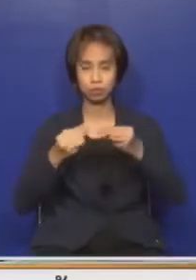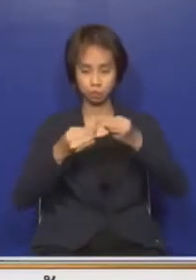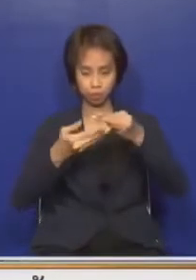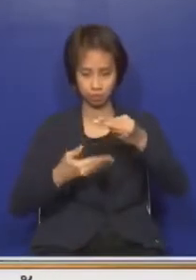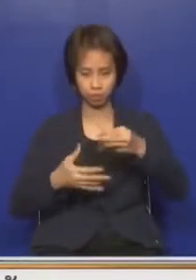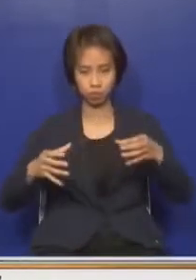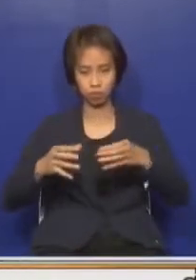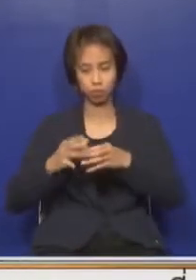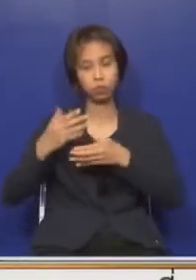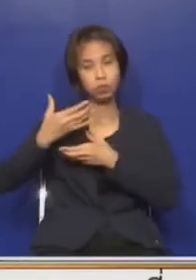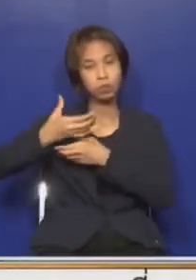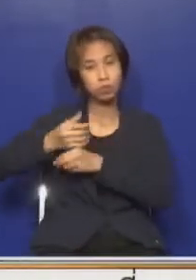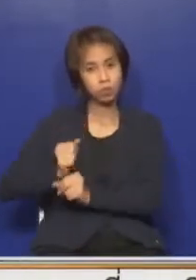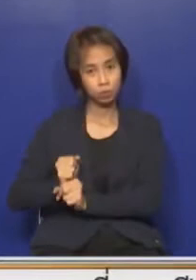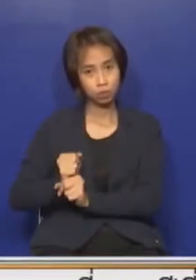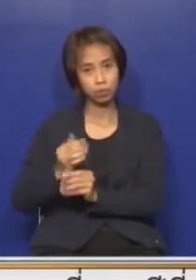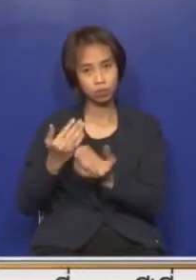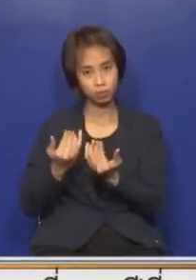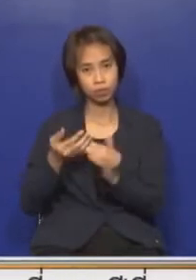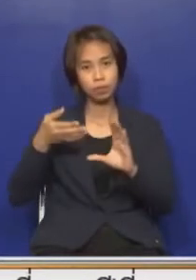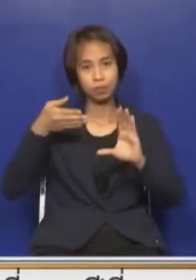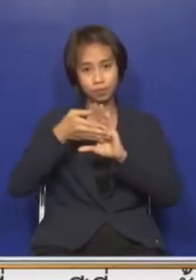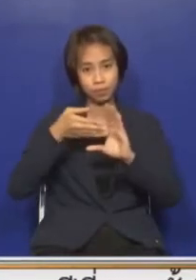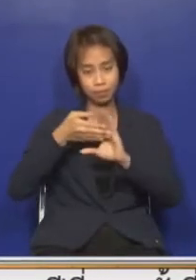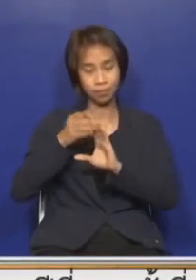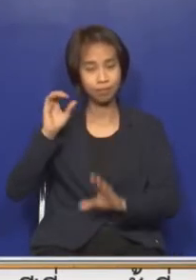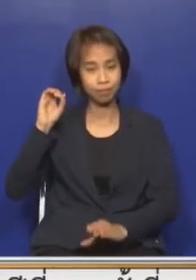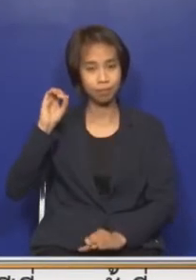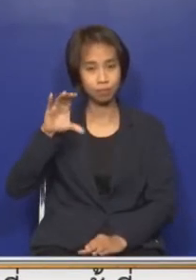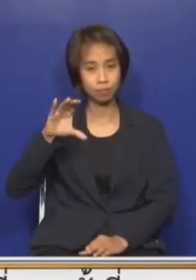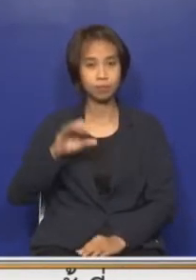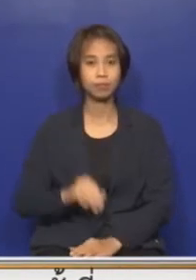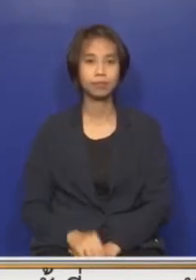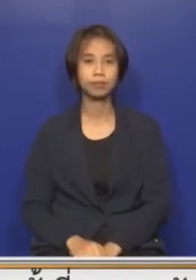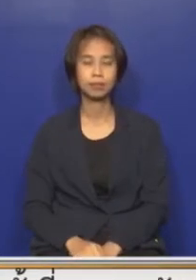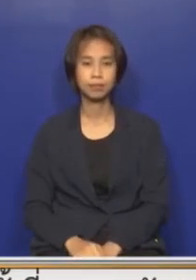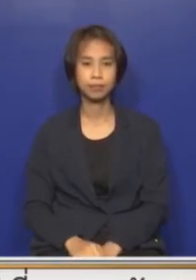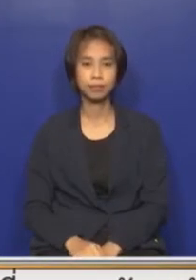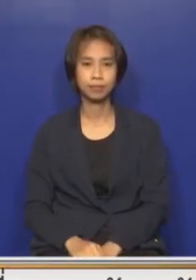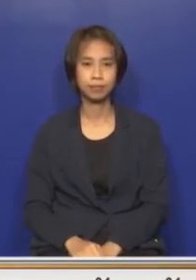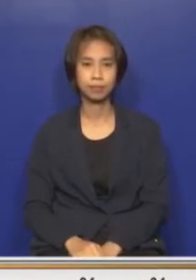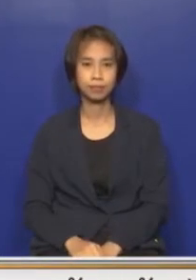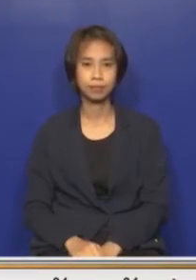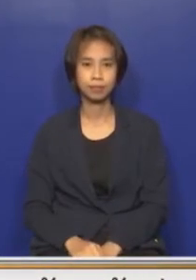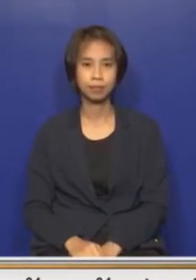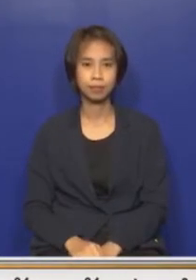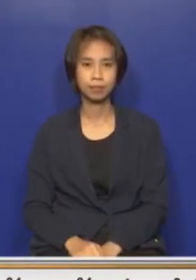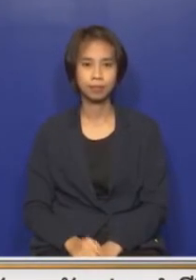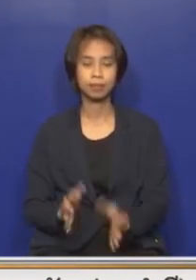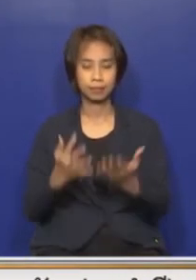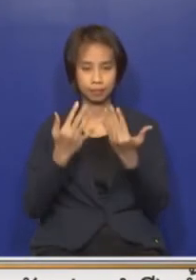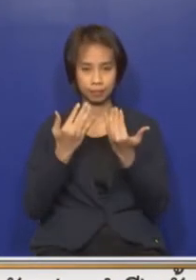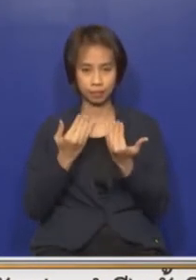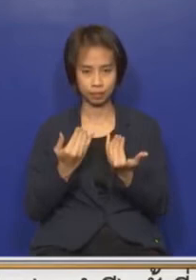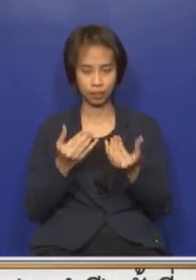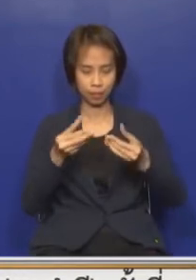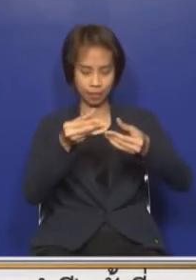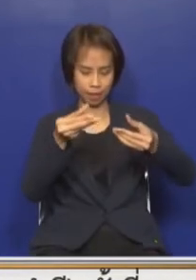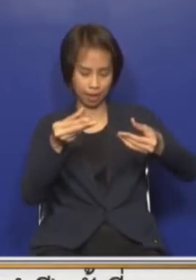าธิปัตย์ขอให้ช่วยขึ้นสไลด์ด้วยครับท่านประธานครับรายงานฉบับนี้ก็มี